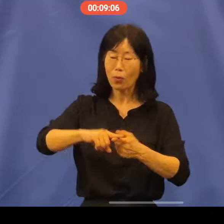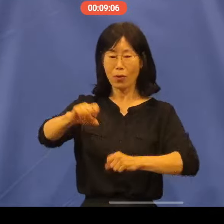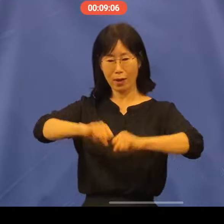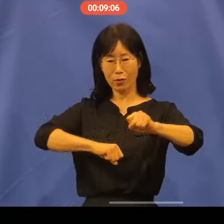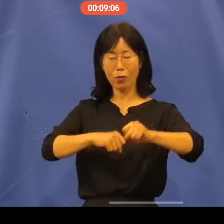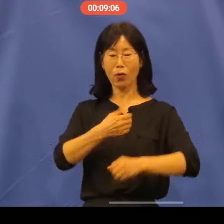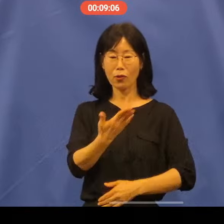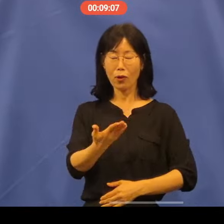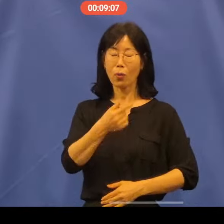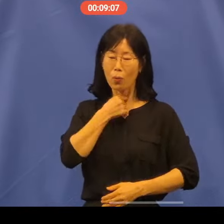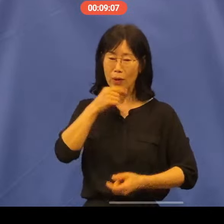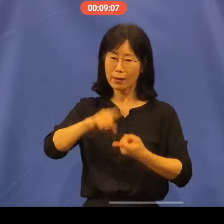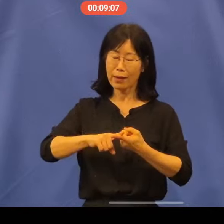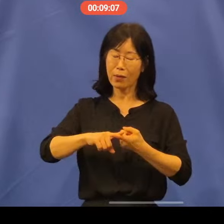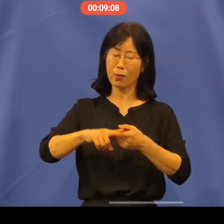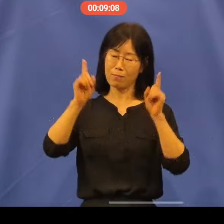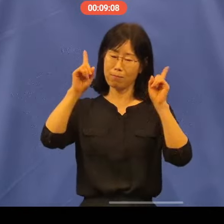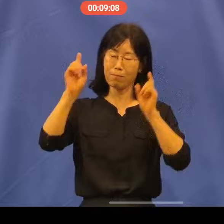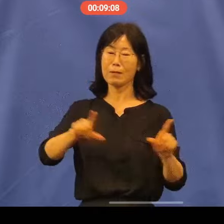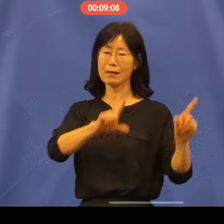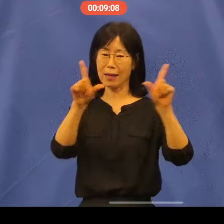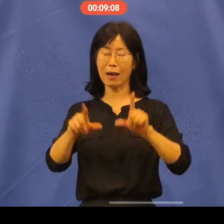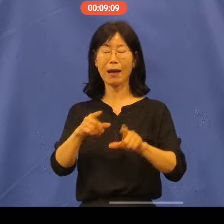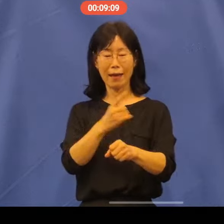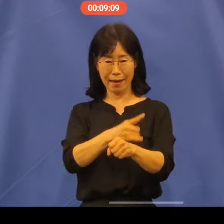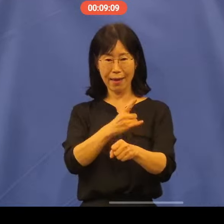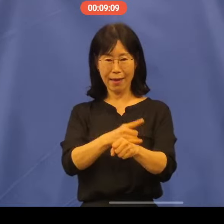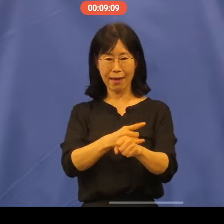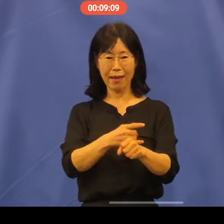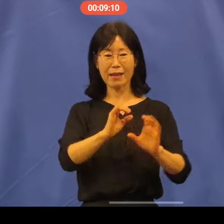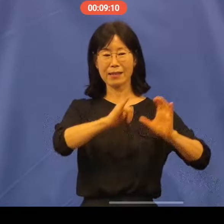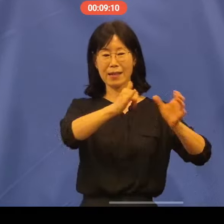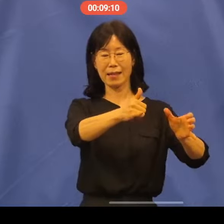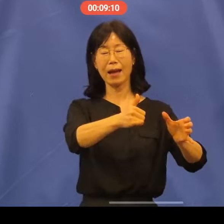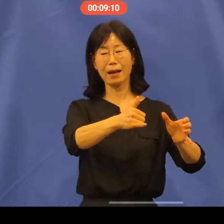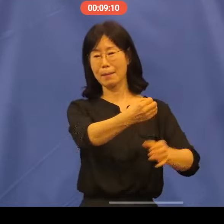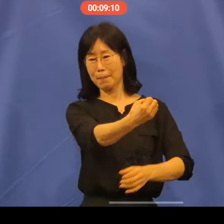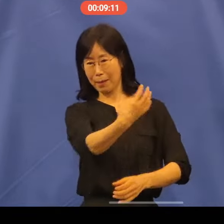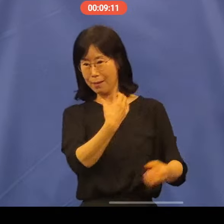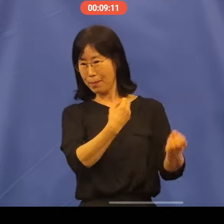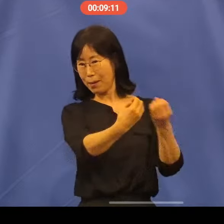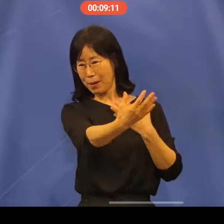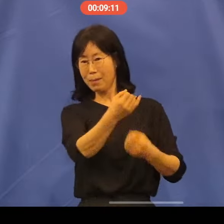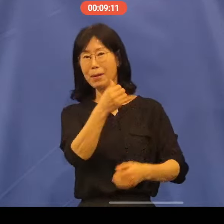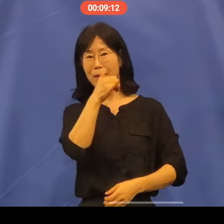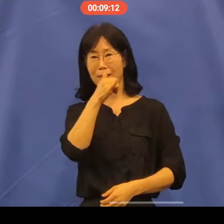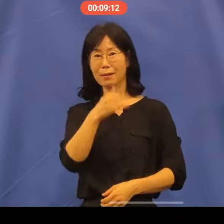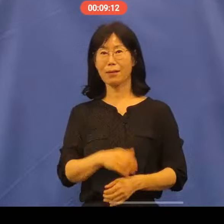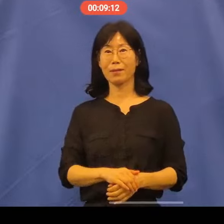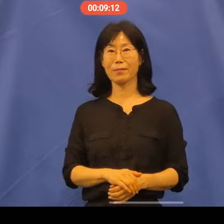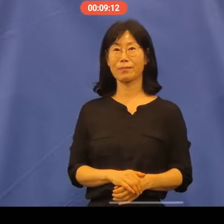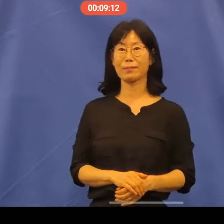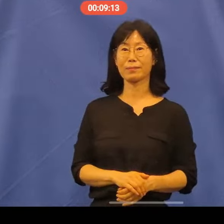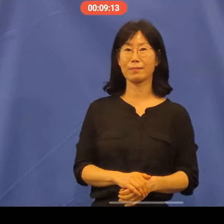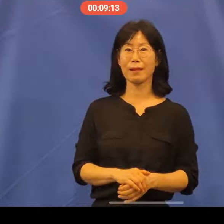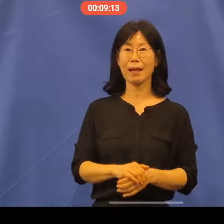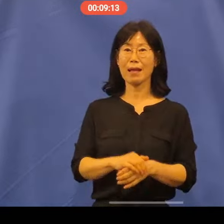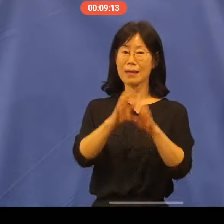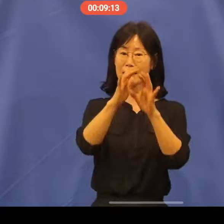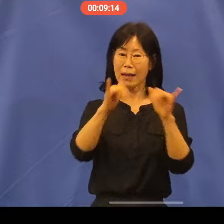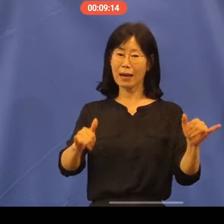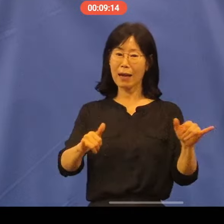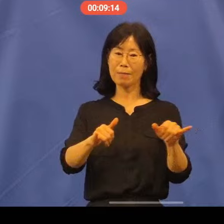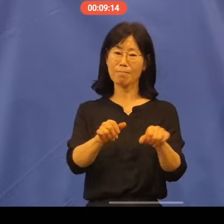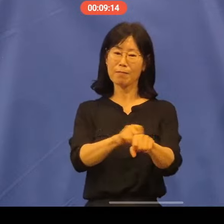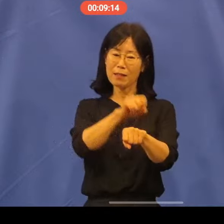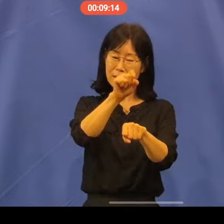그죠? 권위가 싫어요. 간섭하지 말라는 거예요. 이 사춘기들만이 그런 게 아니에요. 인간의 특성이에요. 나의